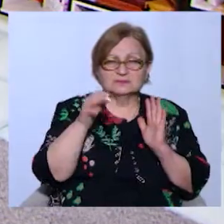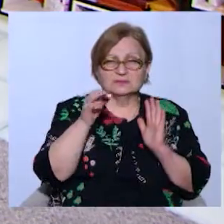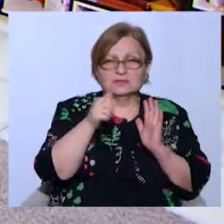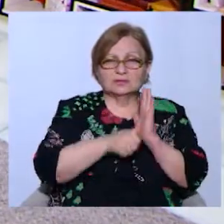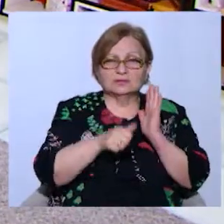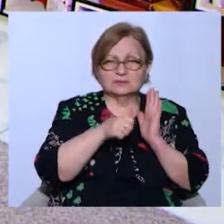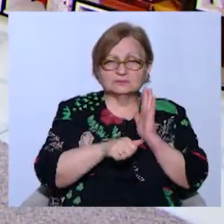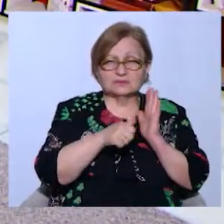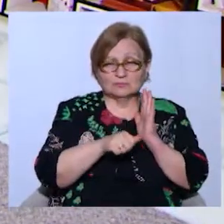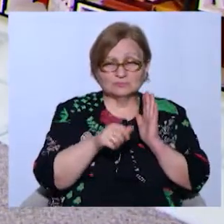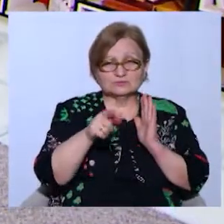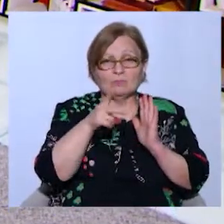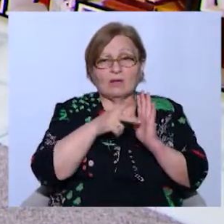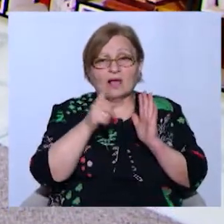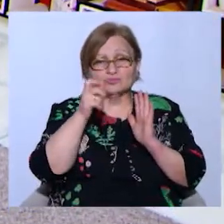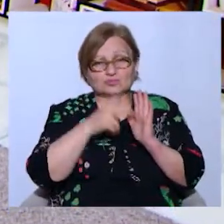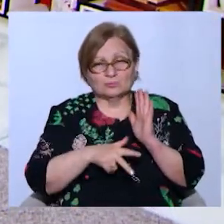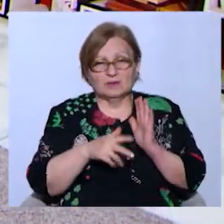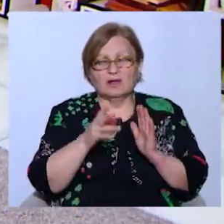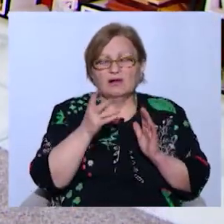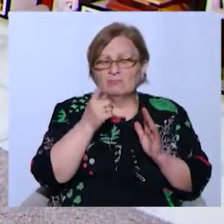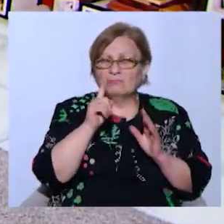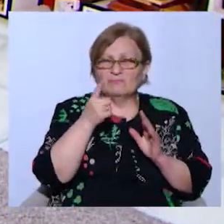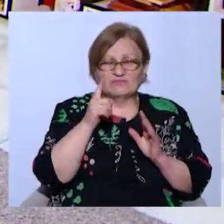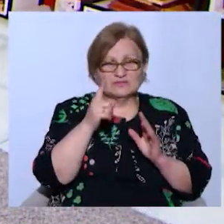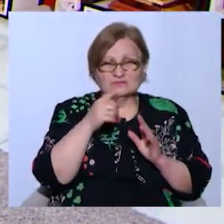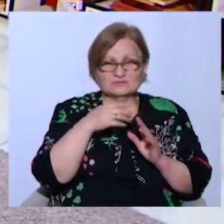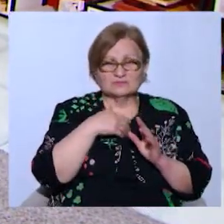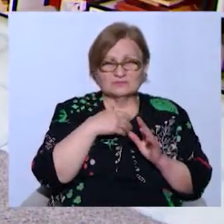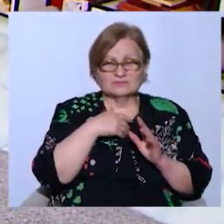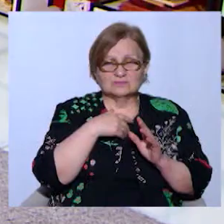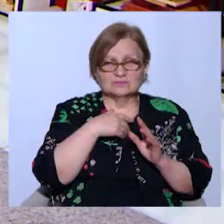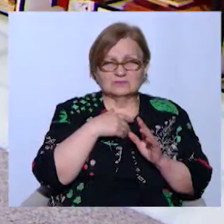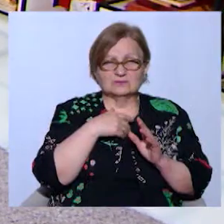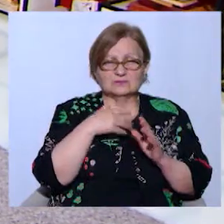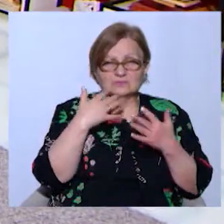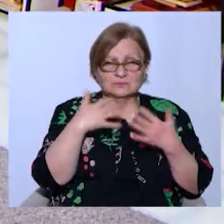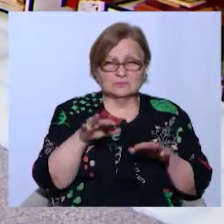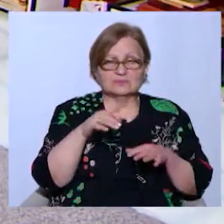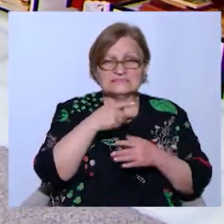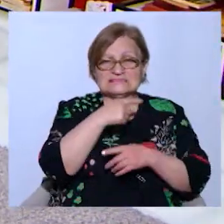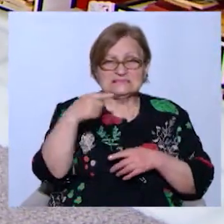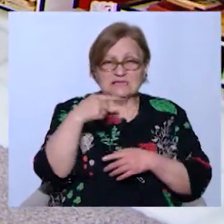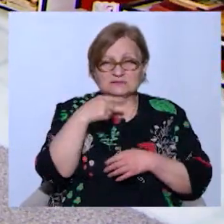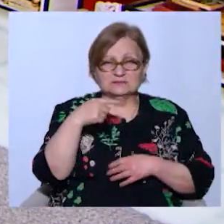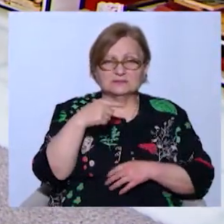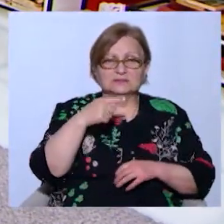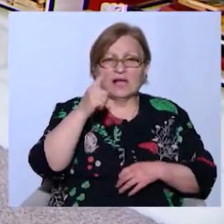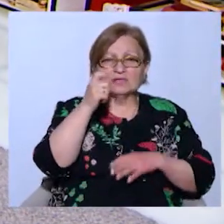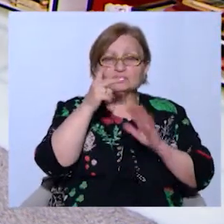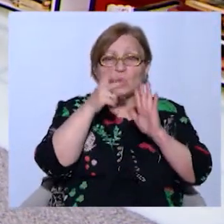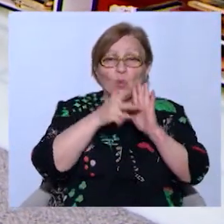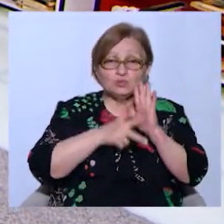იქნება 60/180. მაგრამ ვინაიდან ჩვენ წილადებზე საკმაოდა გვაქვს ნავარჯიშები, ხვდები რომ 180 უნდა გავყო